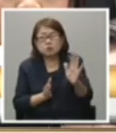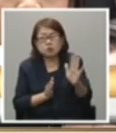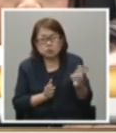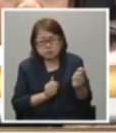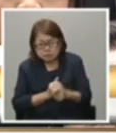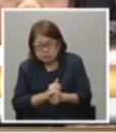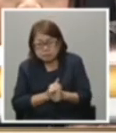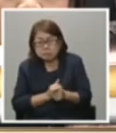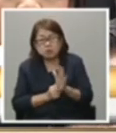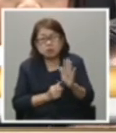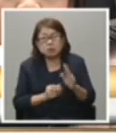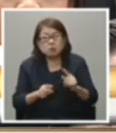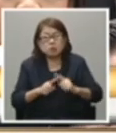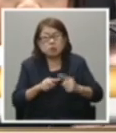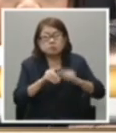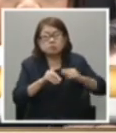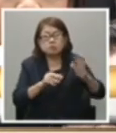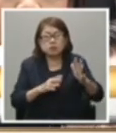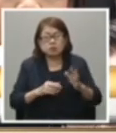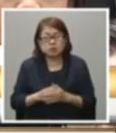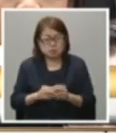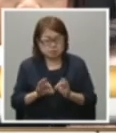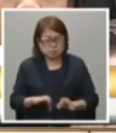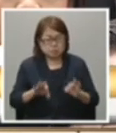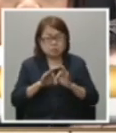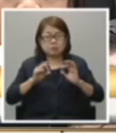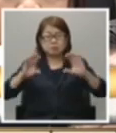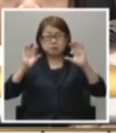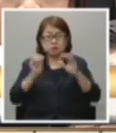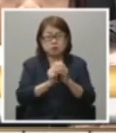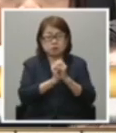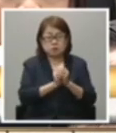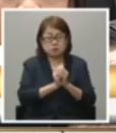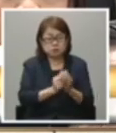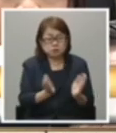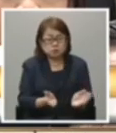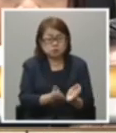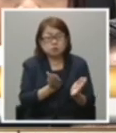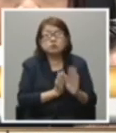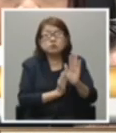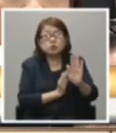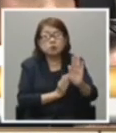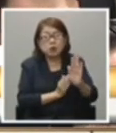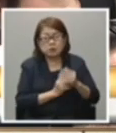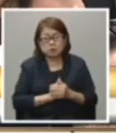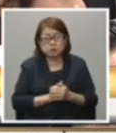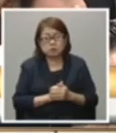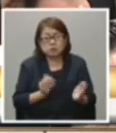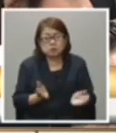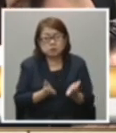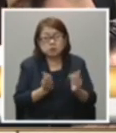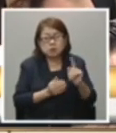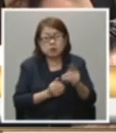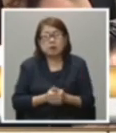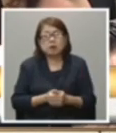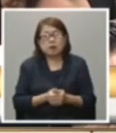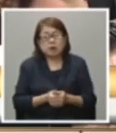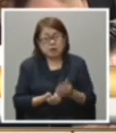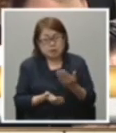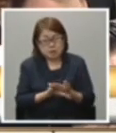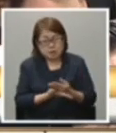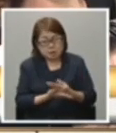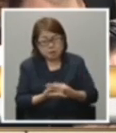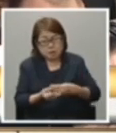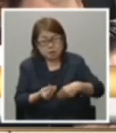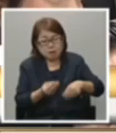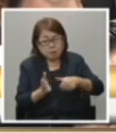ะรัฐบาลจีนเนี่ยเขาสนับสนุนผู้ประกอบการของเขาโดยการคืนภาษีมูลค่าเพิ่ม